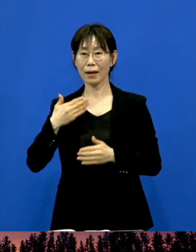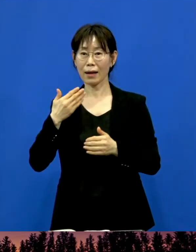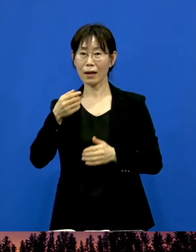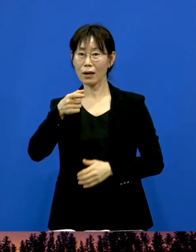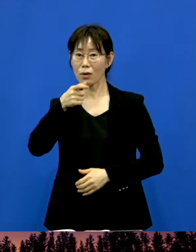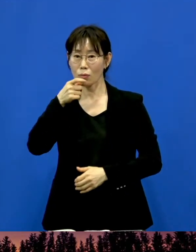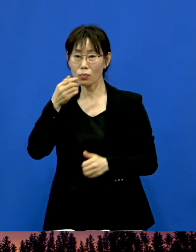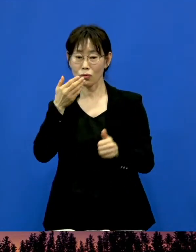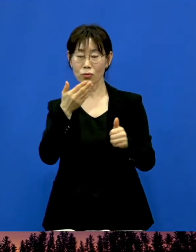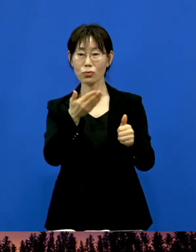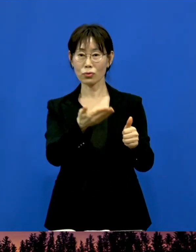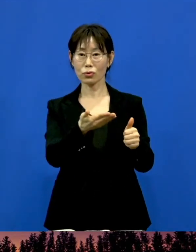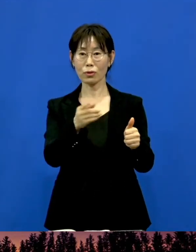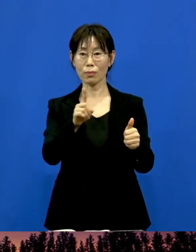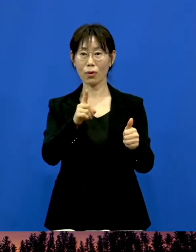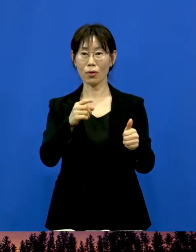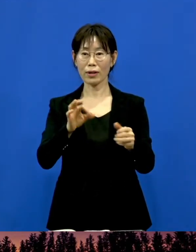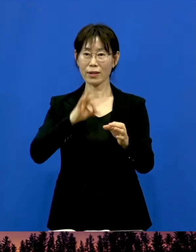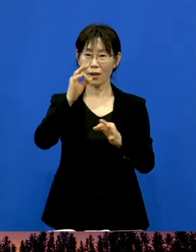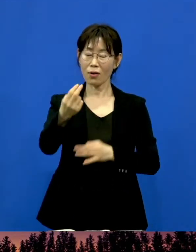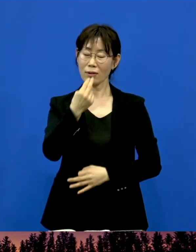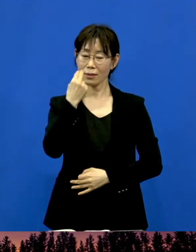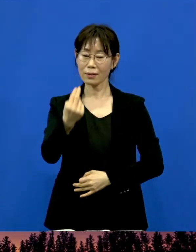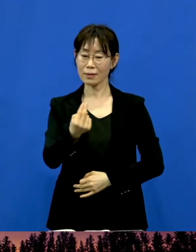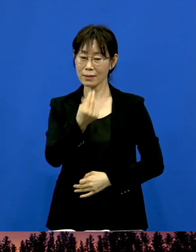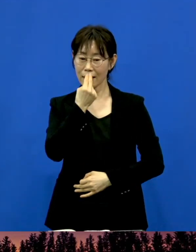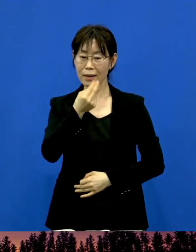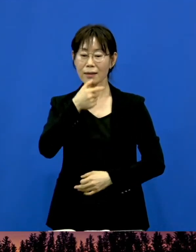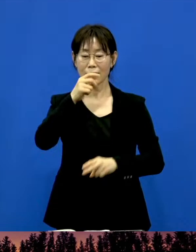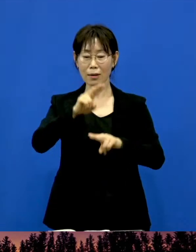솟아나는 샘물이 되리라.